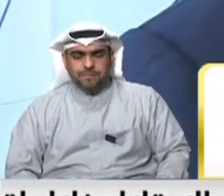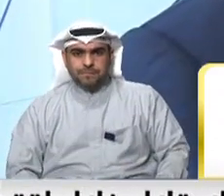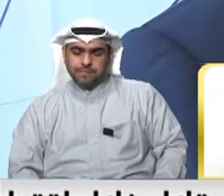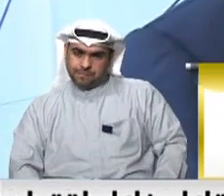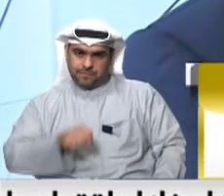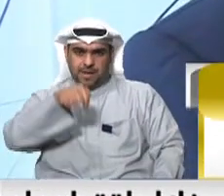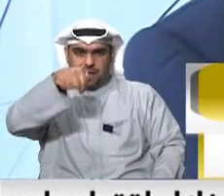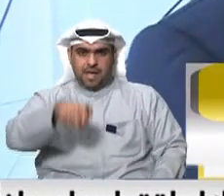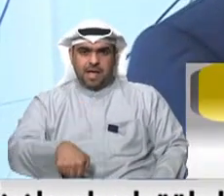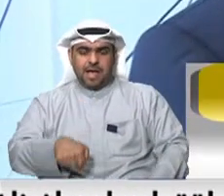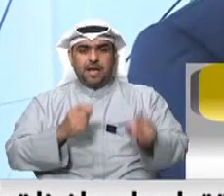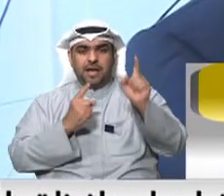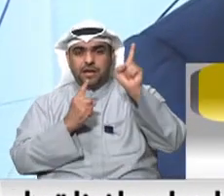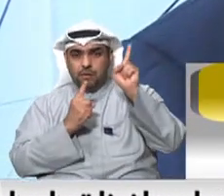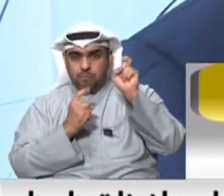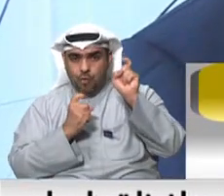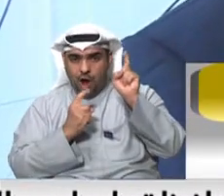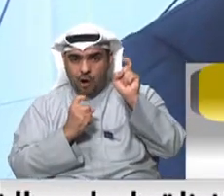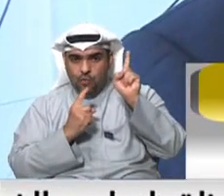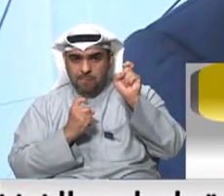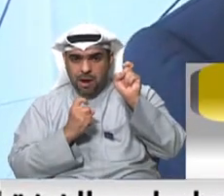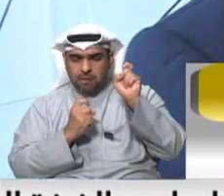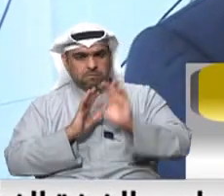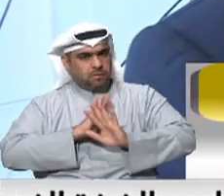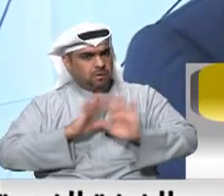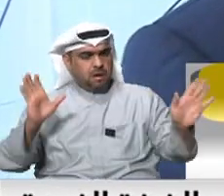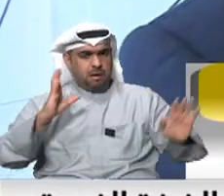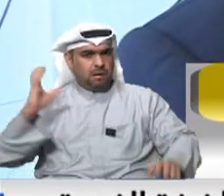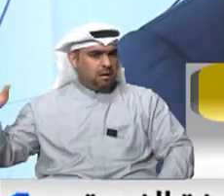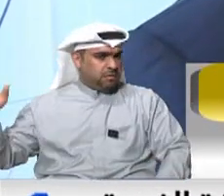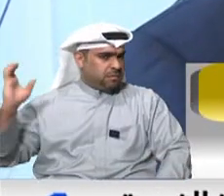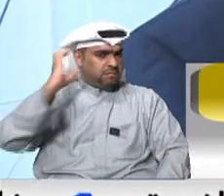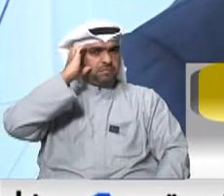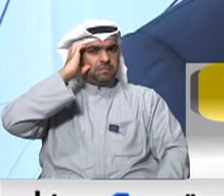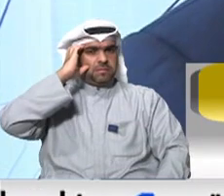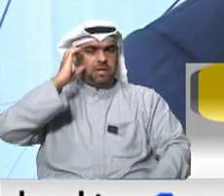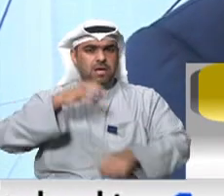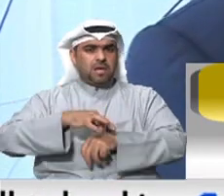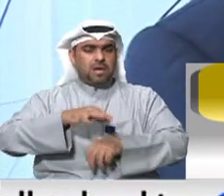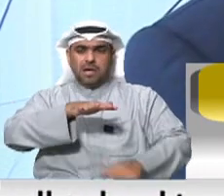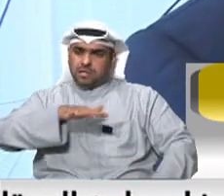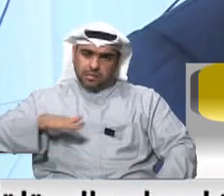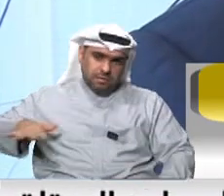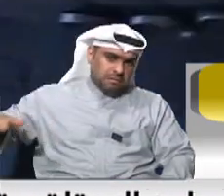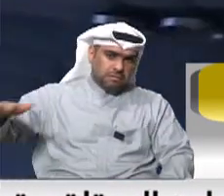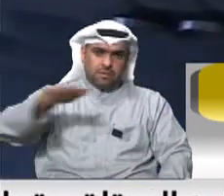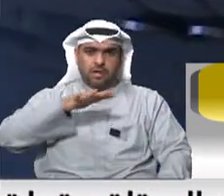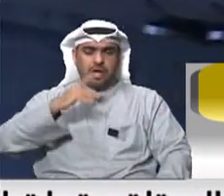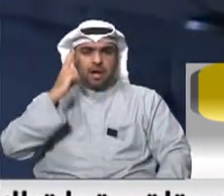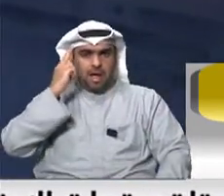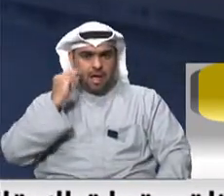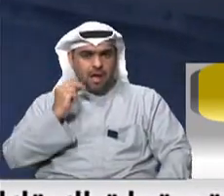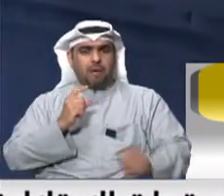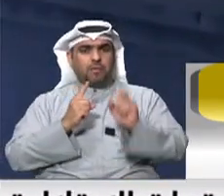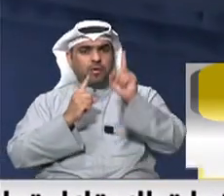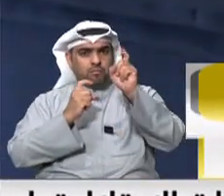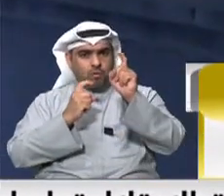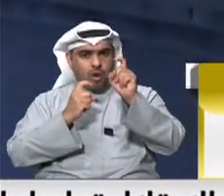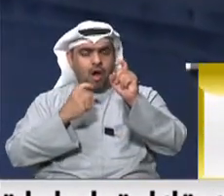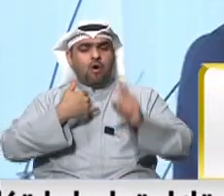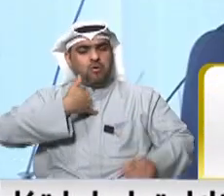وهو إرادة شعبية ووطنية، يعني بدأت الآن تتماسك أكثر فأكثر. عندما